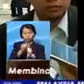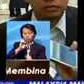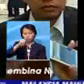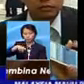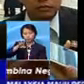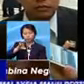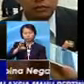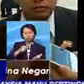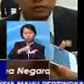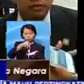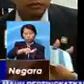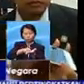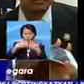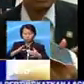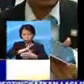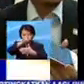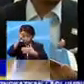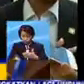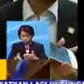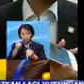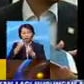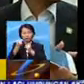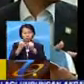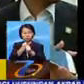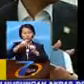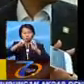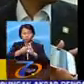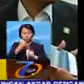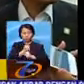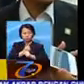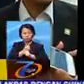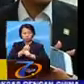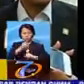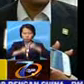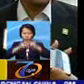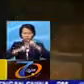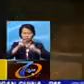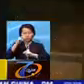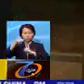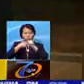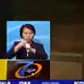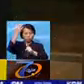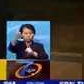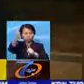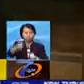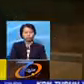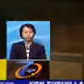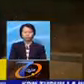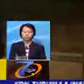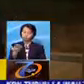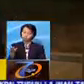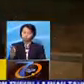contract. So once we finalize end of the year, we'll start construction most probably early next year. Ivan,